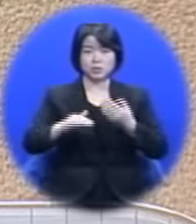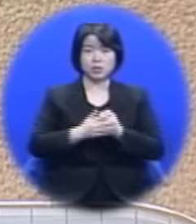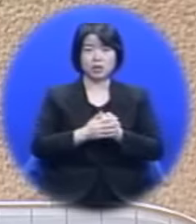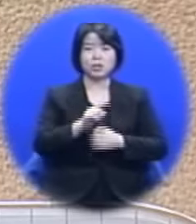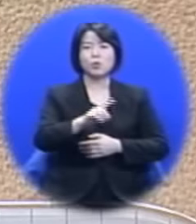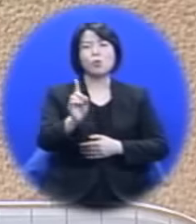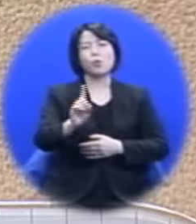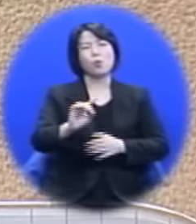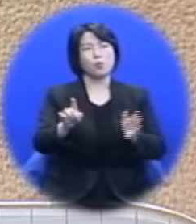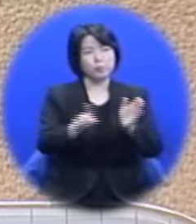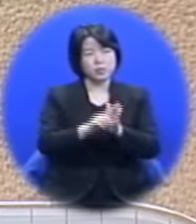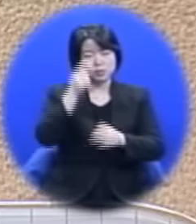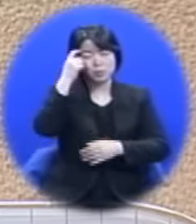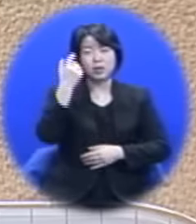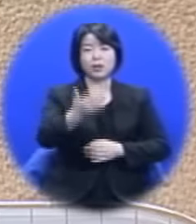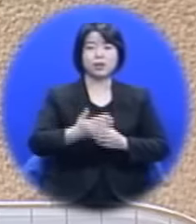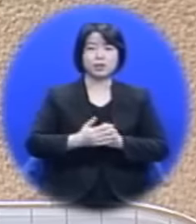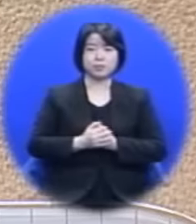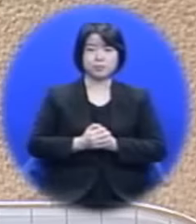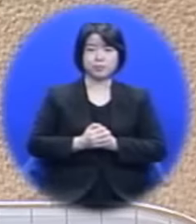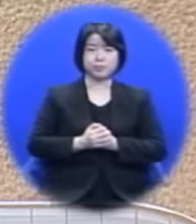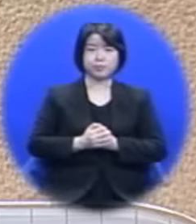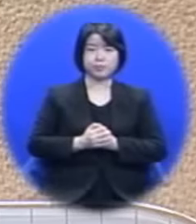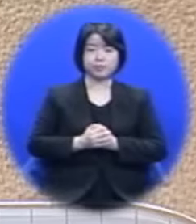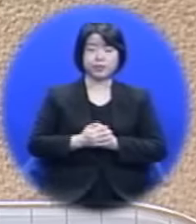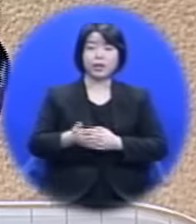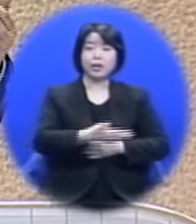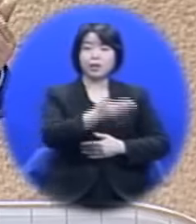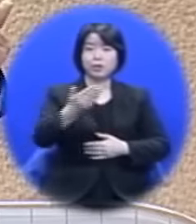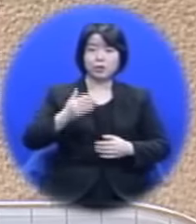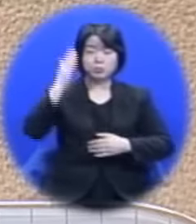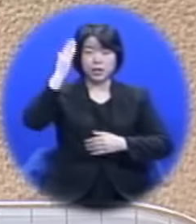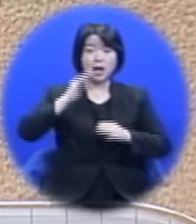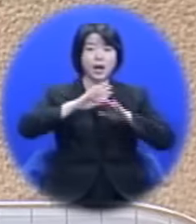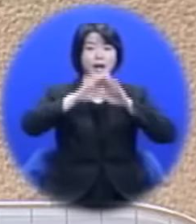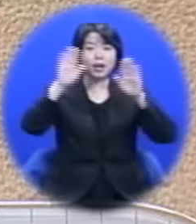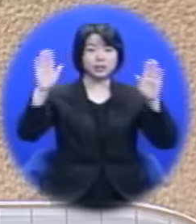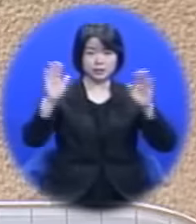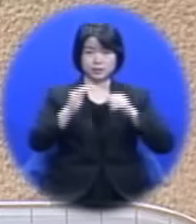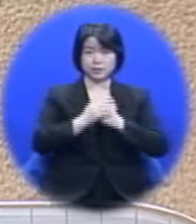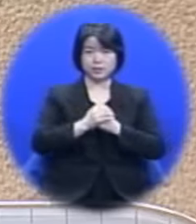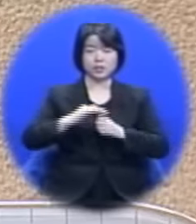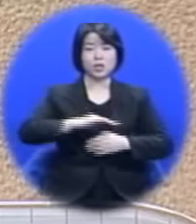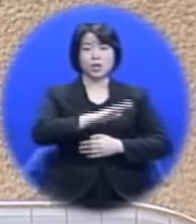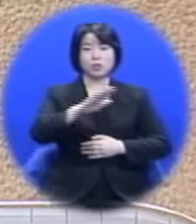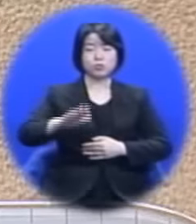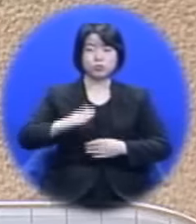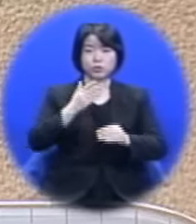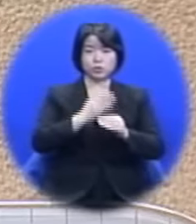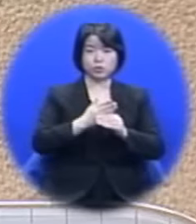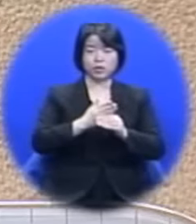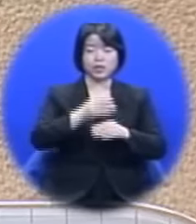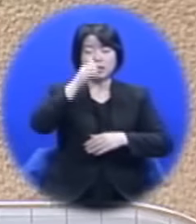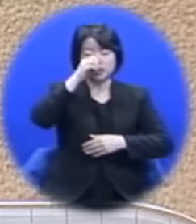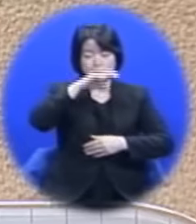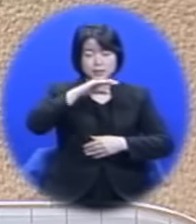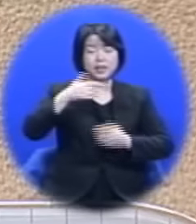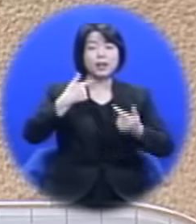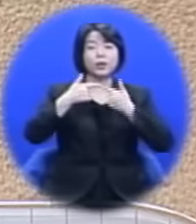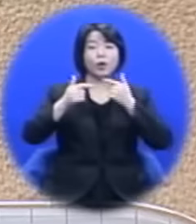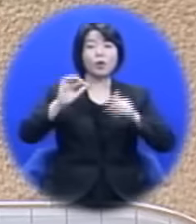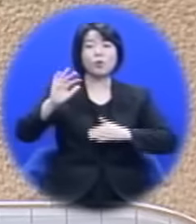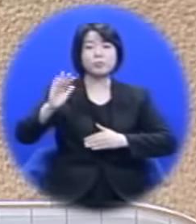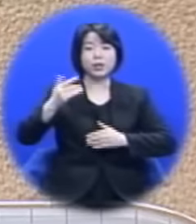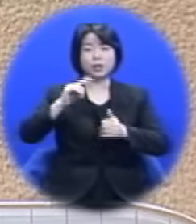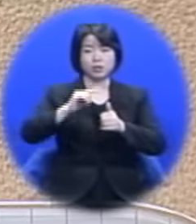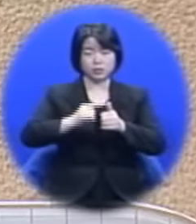어떻게 믿지요 여러분 하늘은 우리 가운데 그냥 경험되어지는 하늘입니다